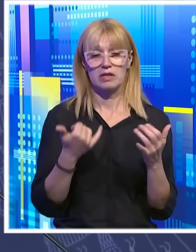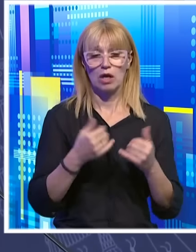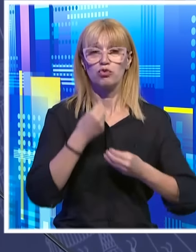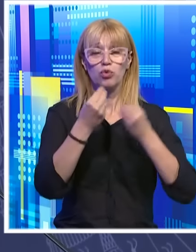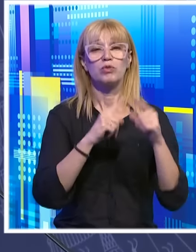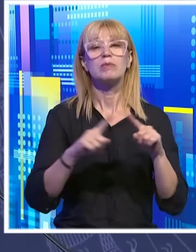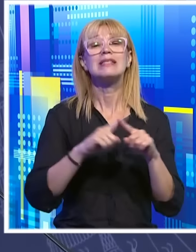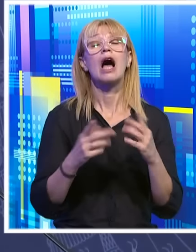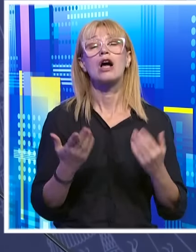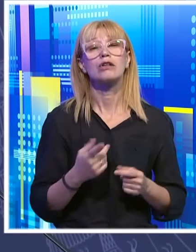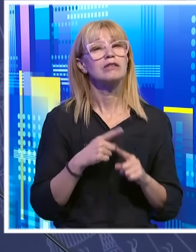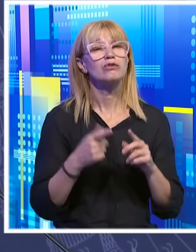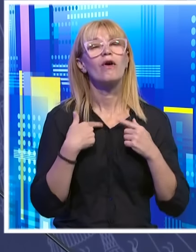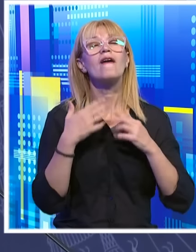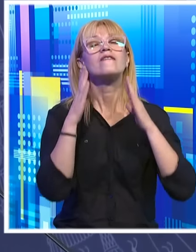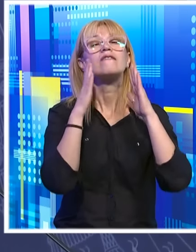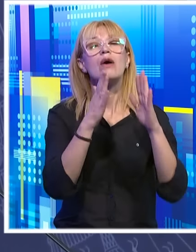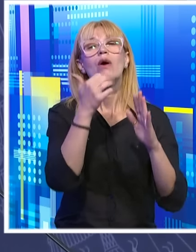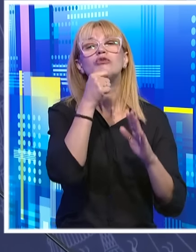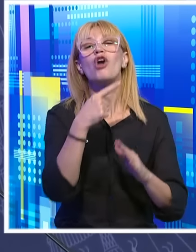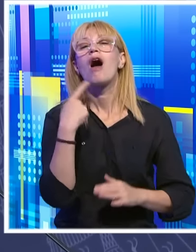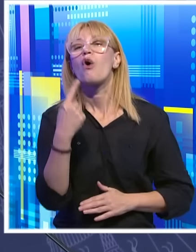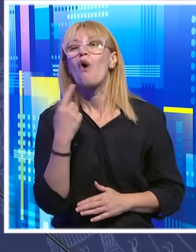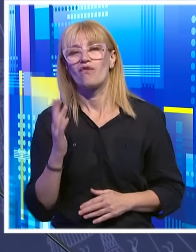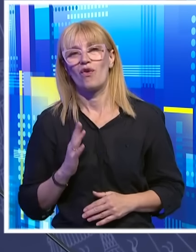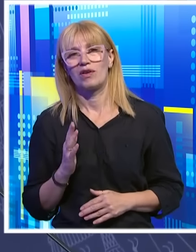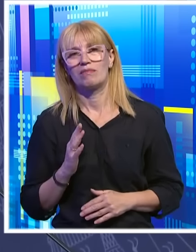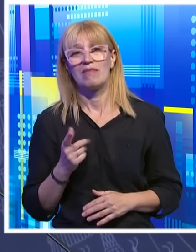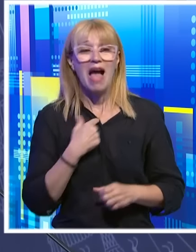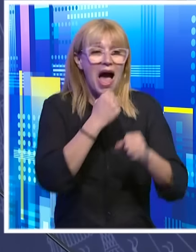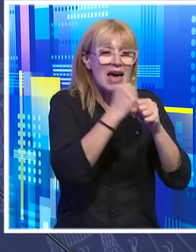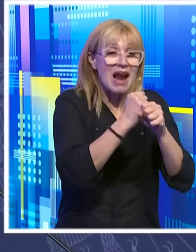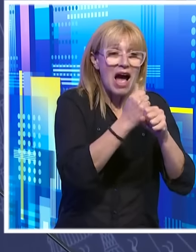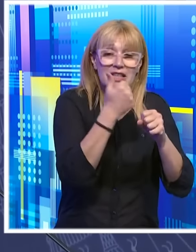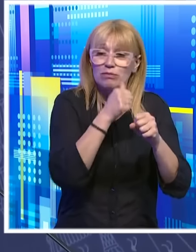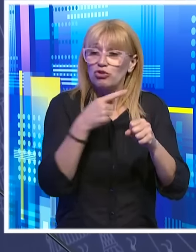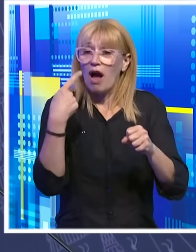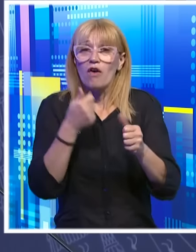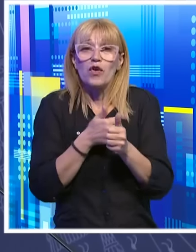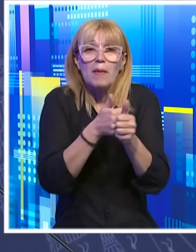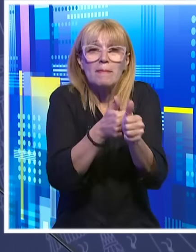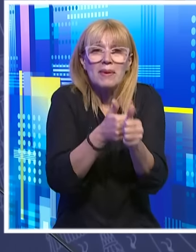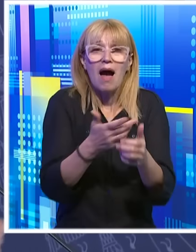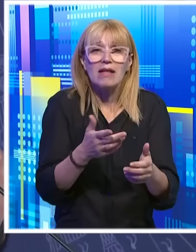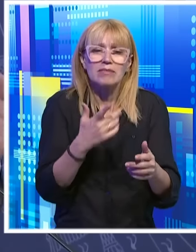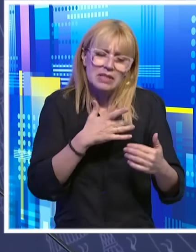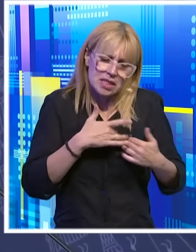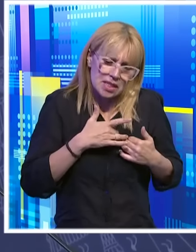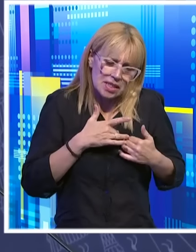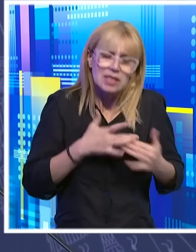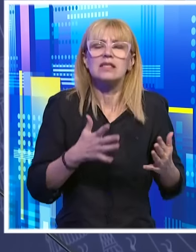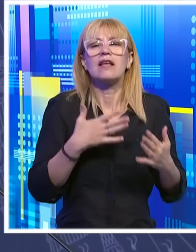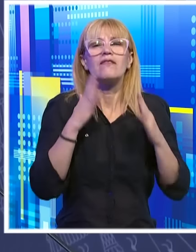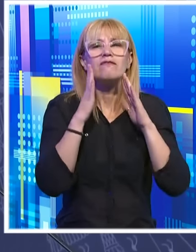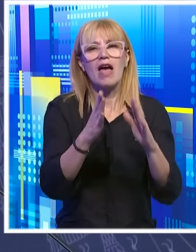čega. Zbog toga što verujem u stvari koje govorim. Zbog toga što radim ono što govorim i verujem svim srcem u to. A oni koji